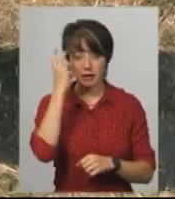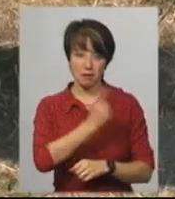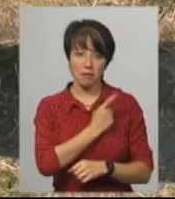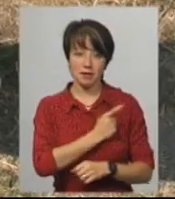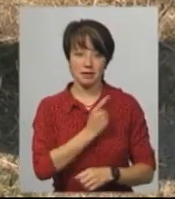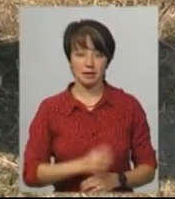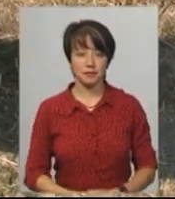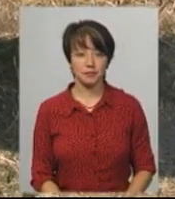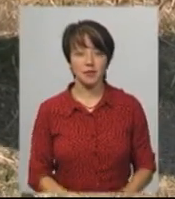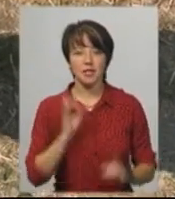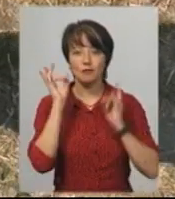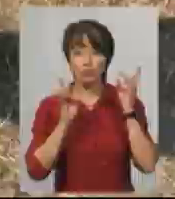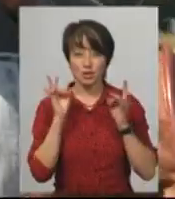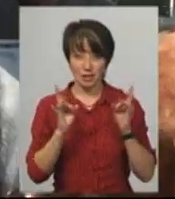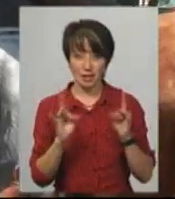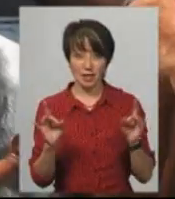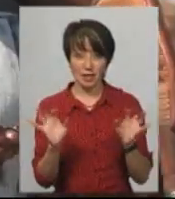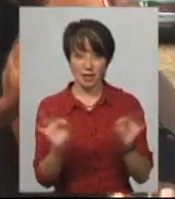майстер.